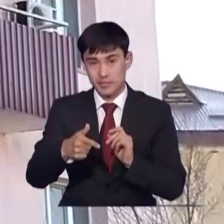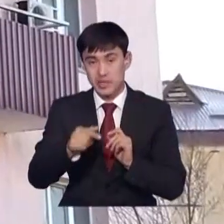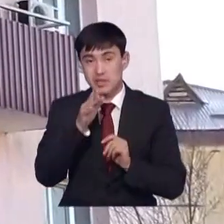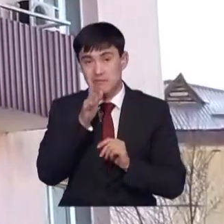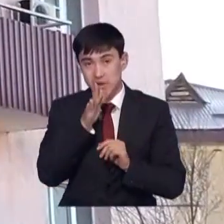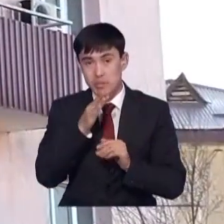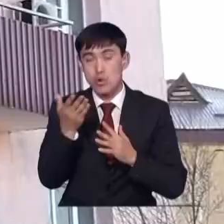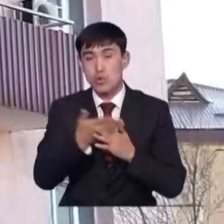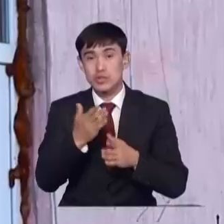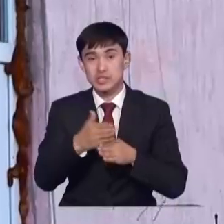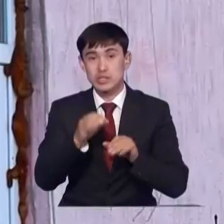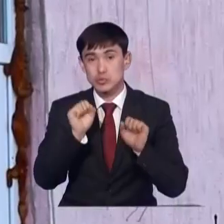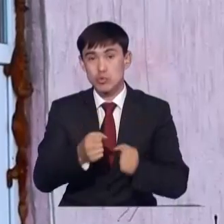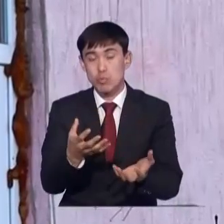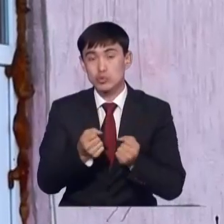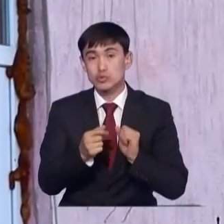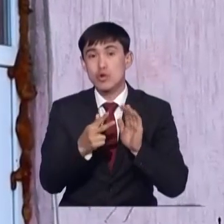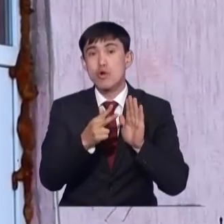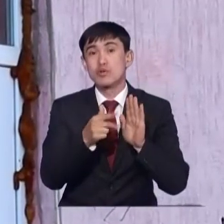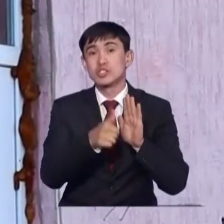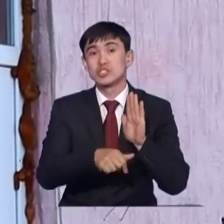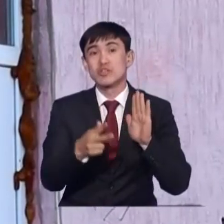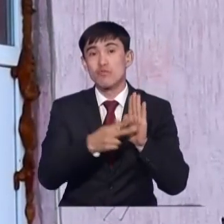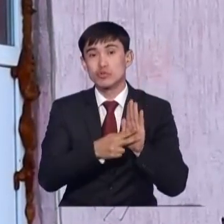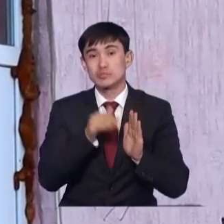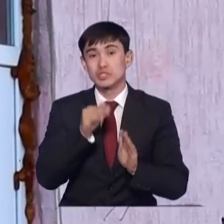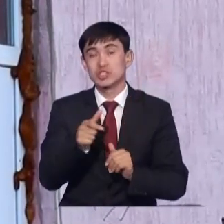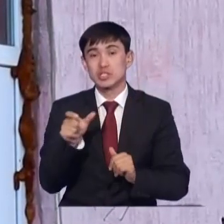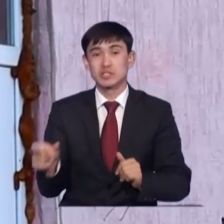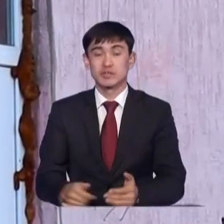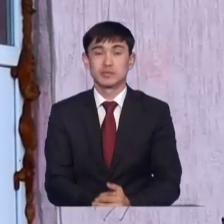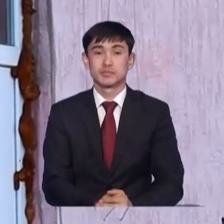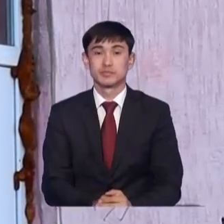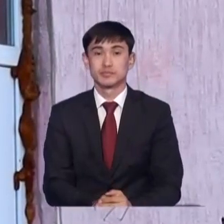за это время льготные займы смогут получить порядка 68.000